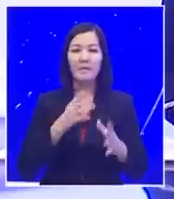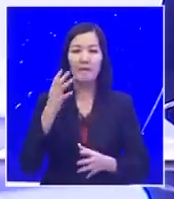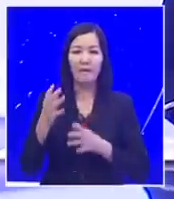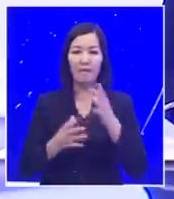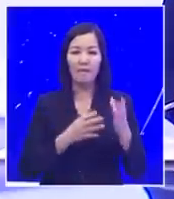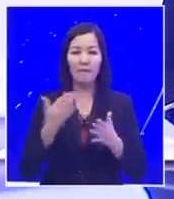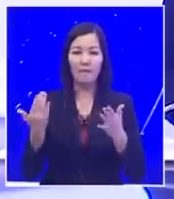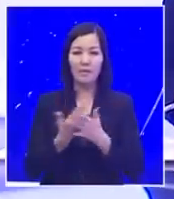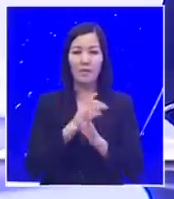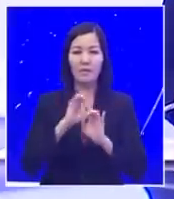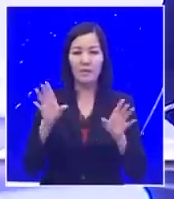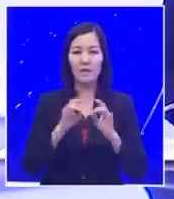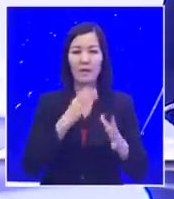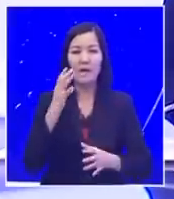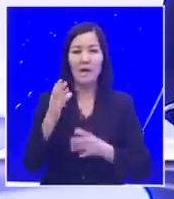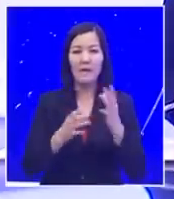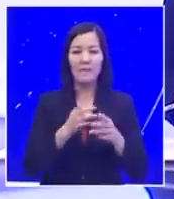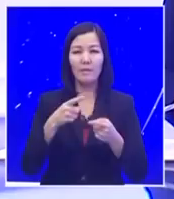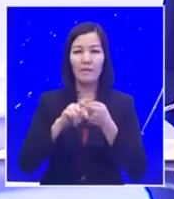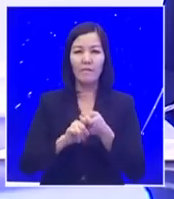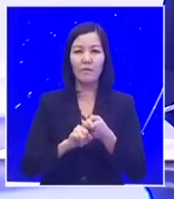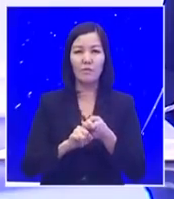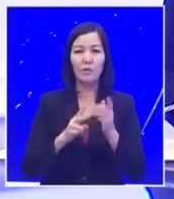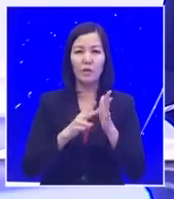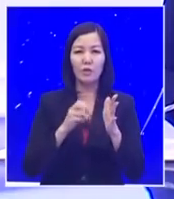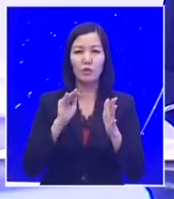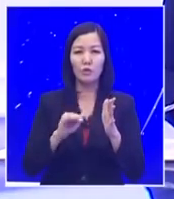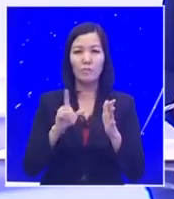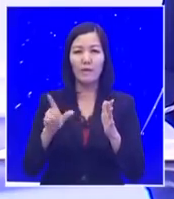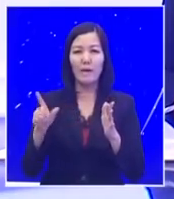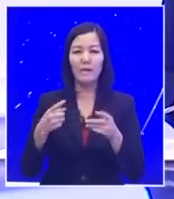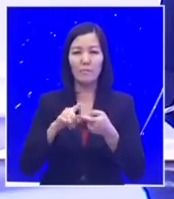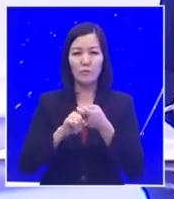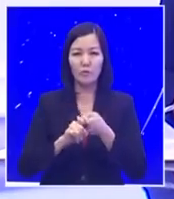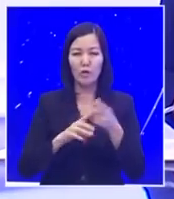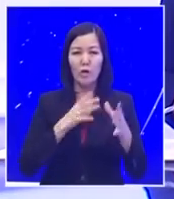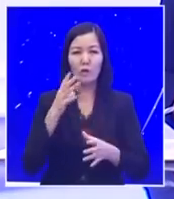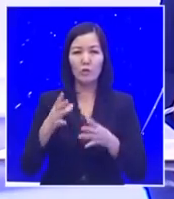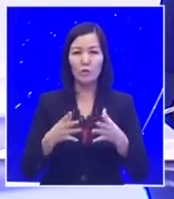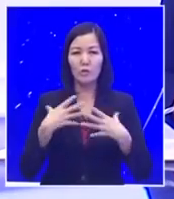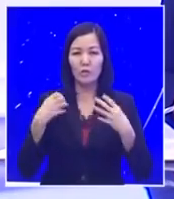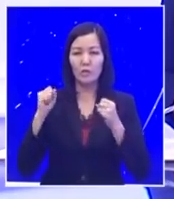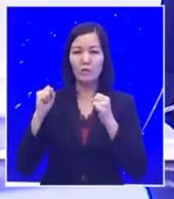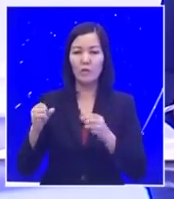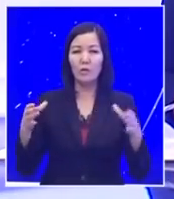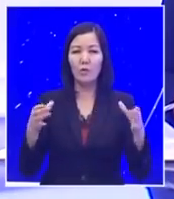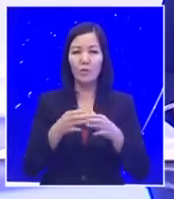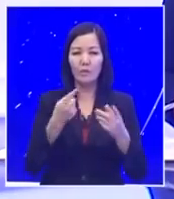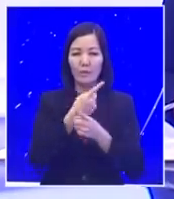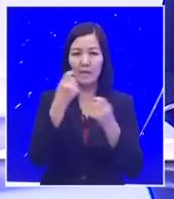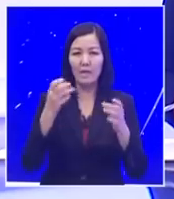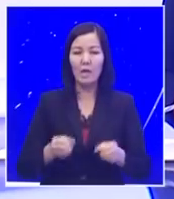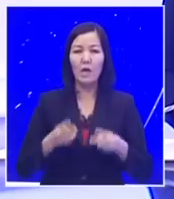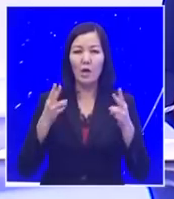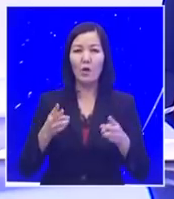Шартарапқа шолу жасасақ, әлемде тәж тажалды бүгінгі күні 700 мыңнан астам адам жұқтырған. Дүниежүзілік денсаулық сақтау ұйымының мәліметіне